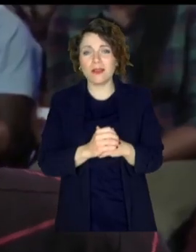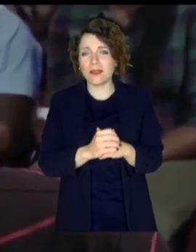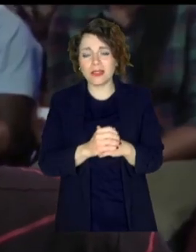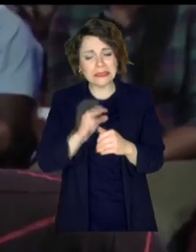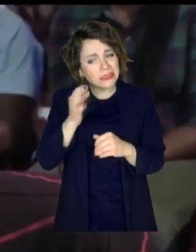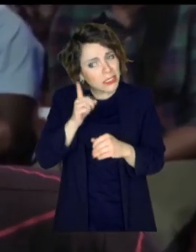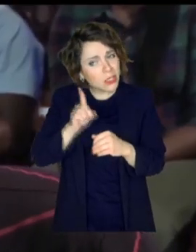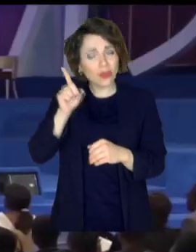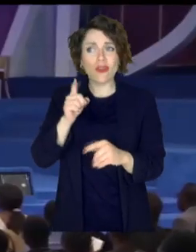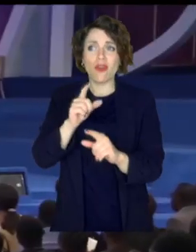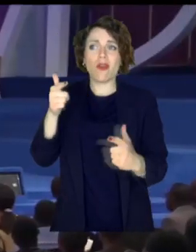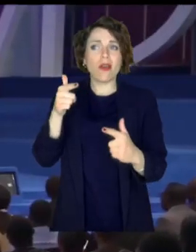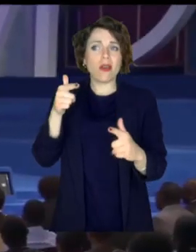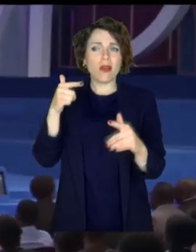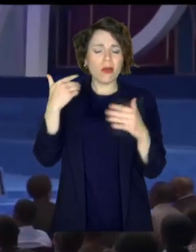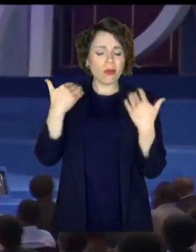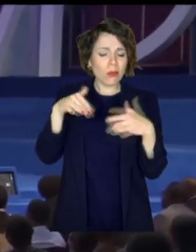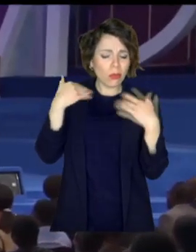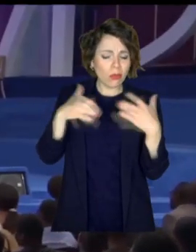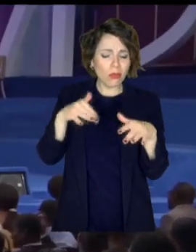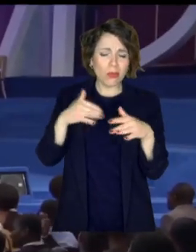se non fosse per te.